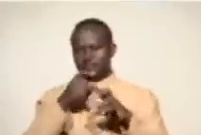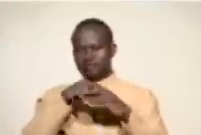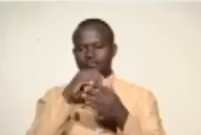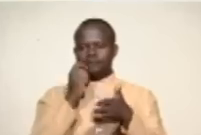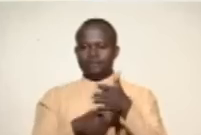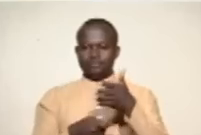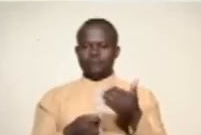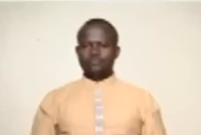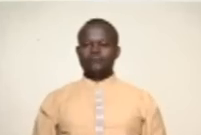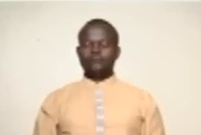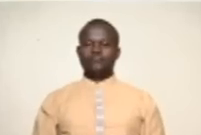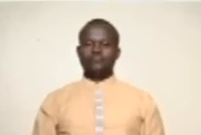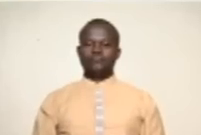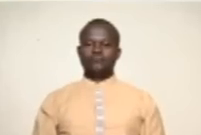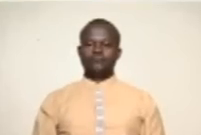misoro